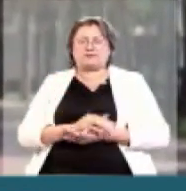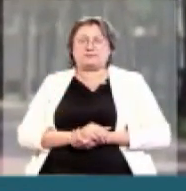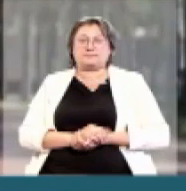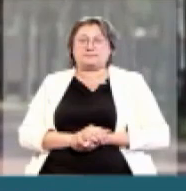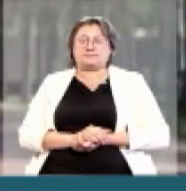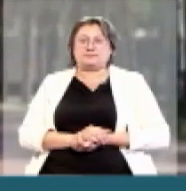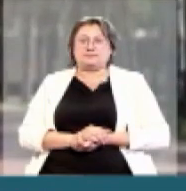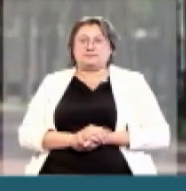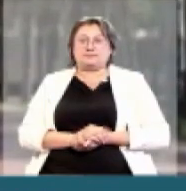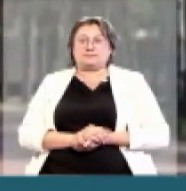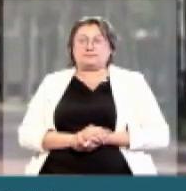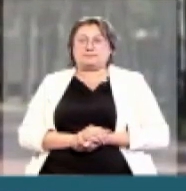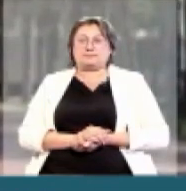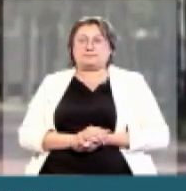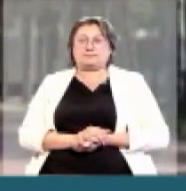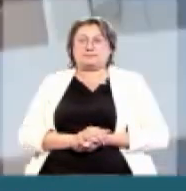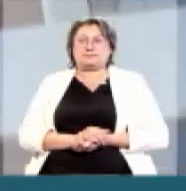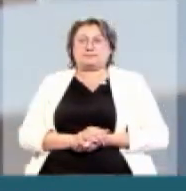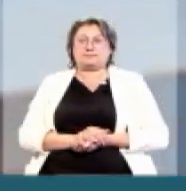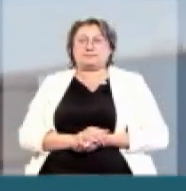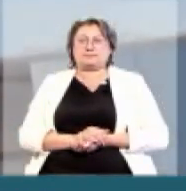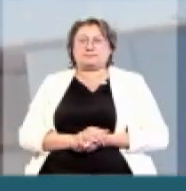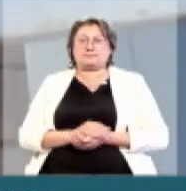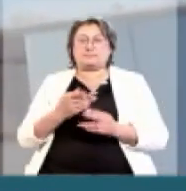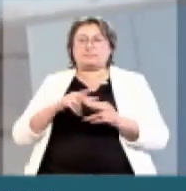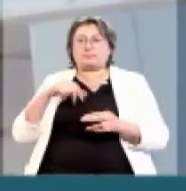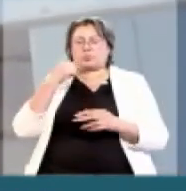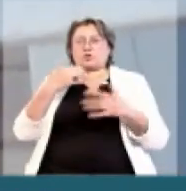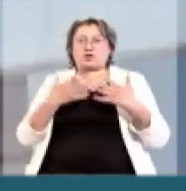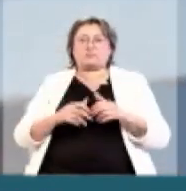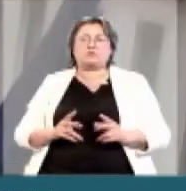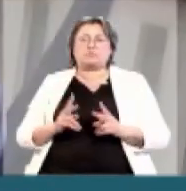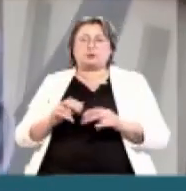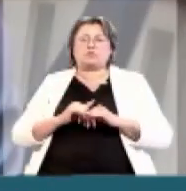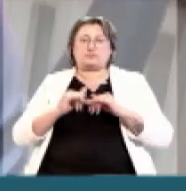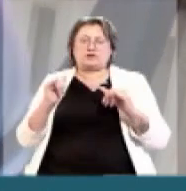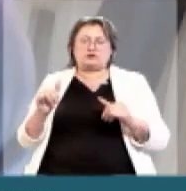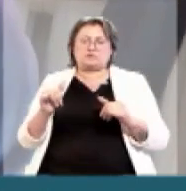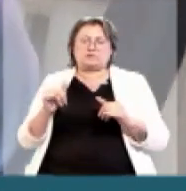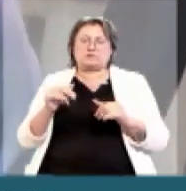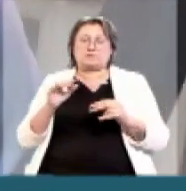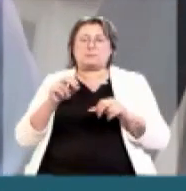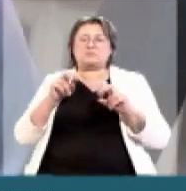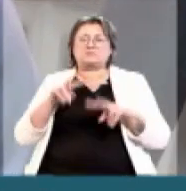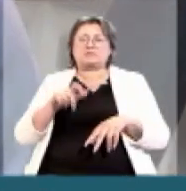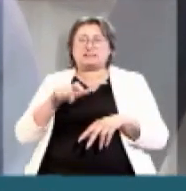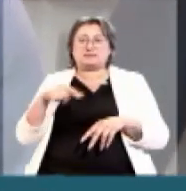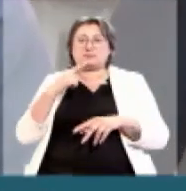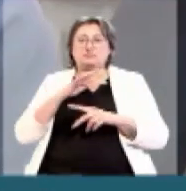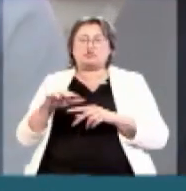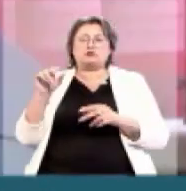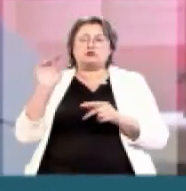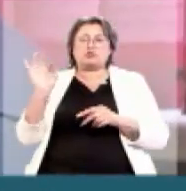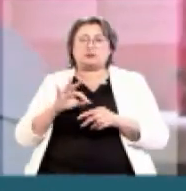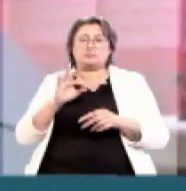залал сомасы 20 миллион теңгеден асты. Аталмыш қылмыс түрі биыл бұрынғыдан да көбейген. Мамандардың айтуынша, алаяқтар ескі әдістерді